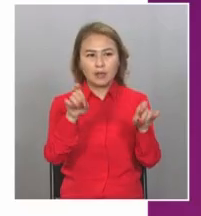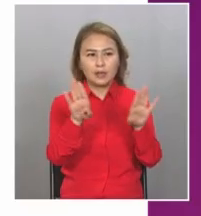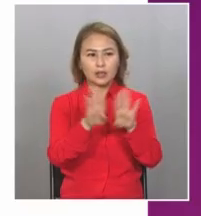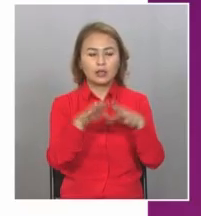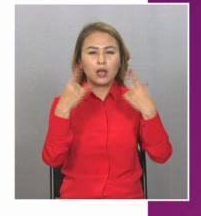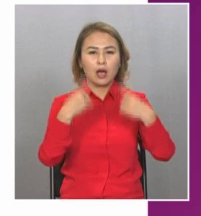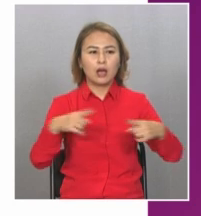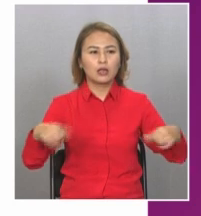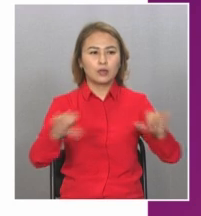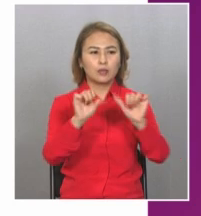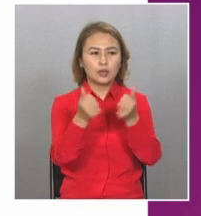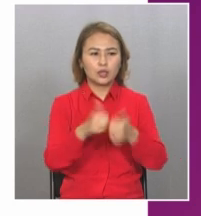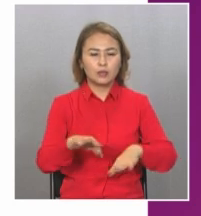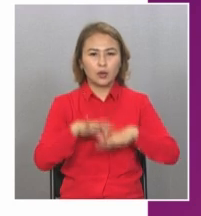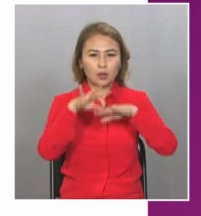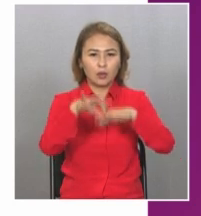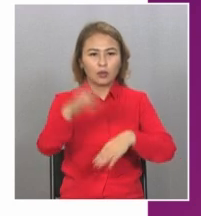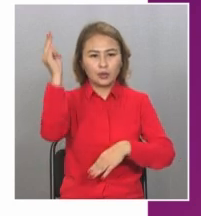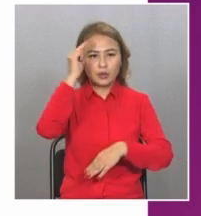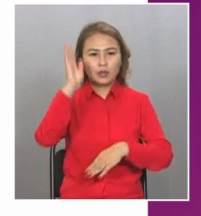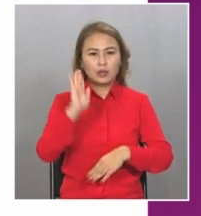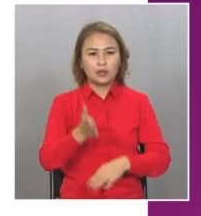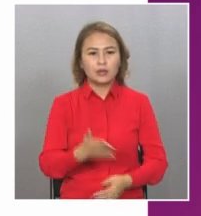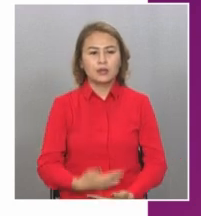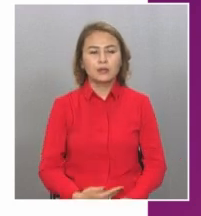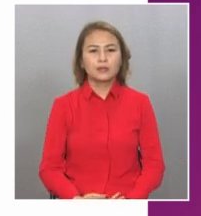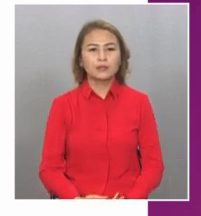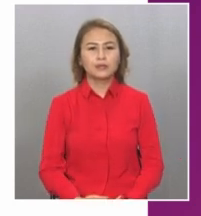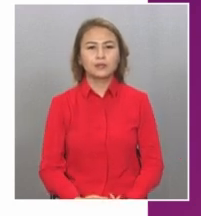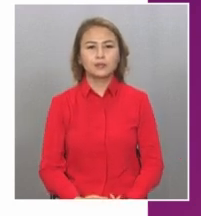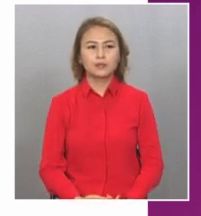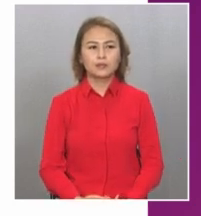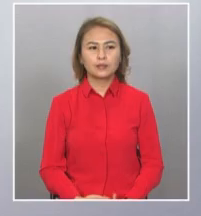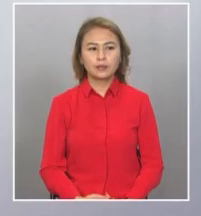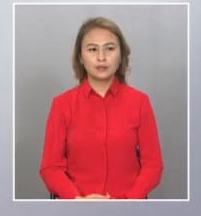сондай-ақ мәліметтердің әр түрлі пішімдерін қолдануды үйренесіздер.